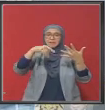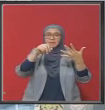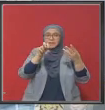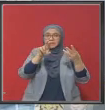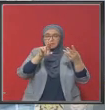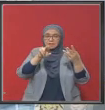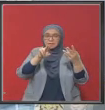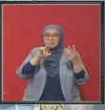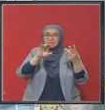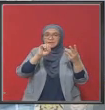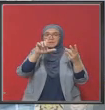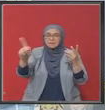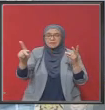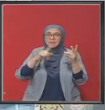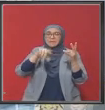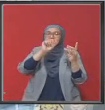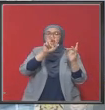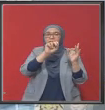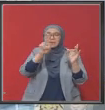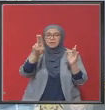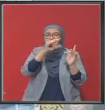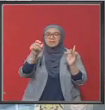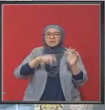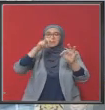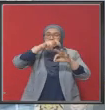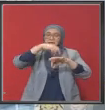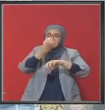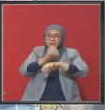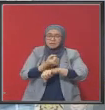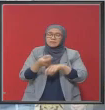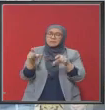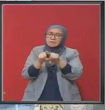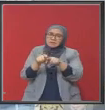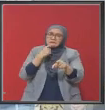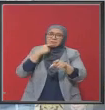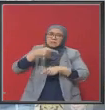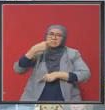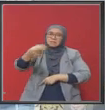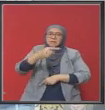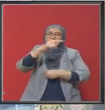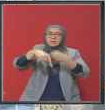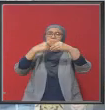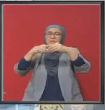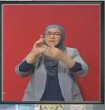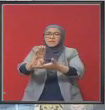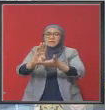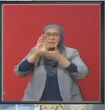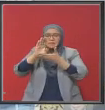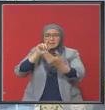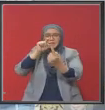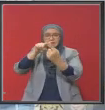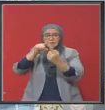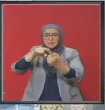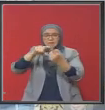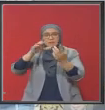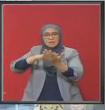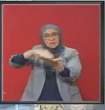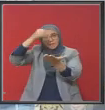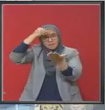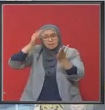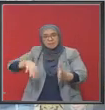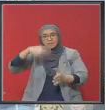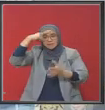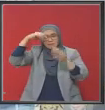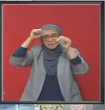yang mau matarau dan yang bohong white tangga batu punya mempekatkan berkenaan bantuan kepada Plaza bagi